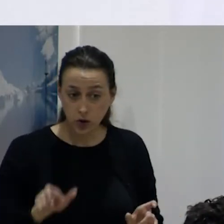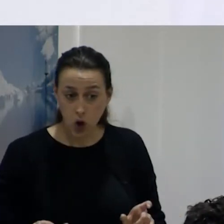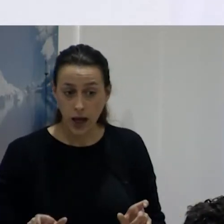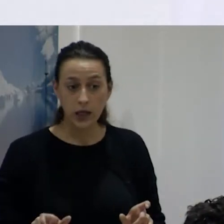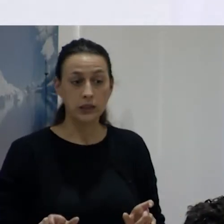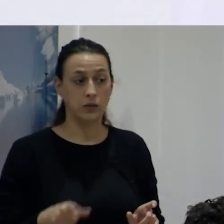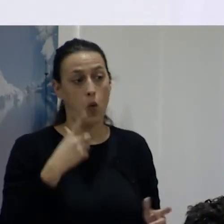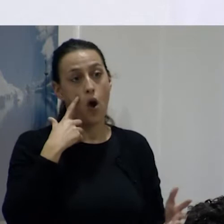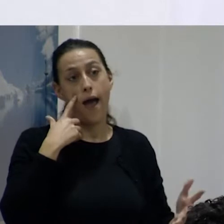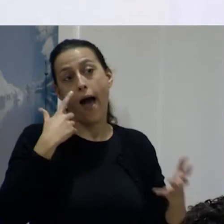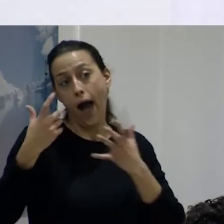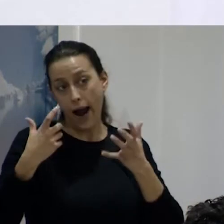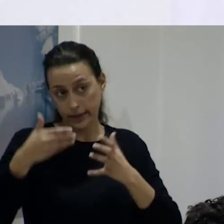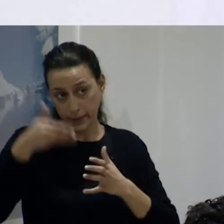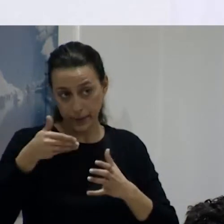que narratiu,